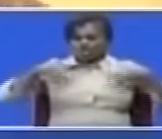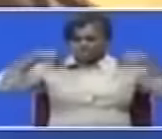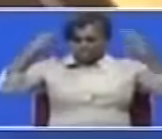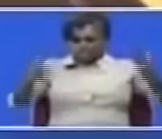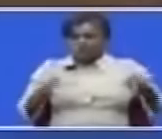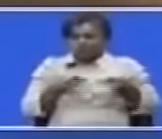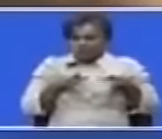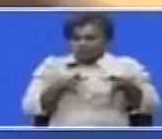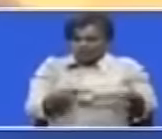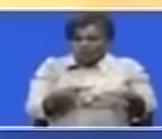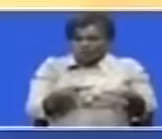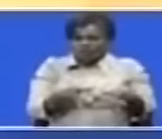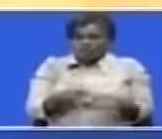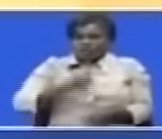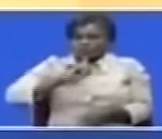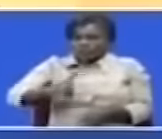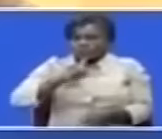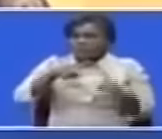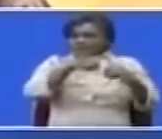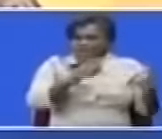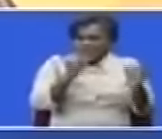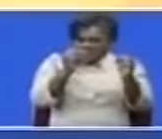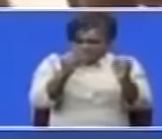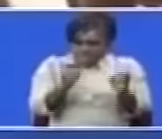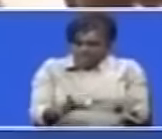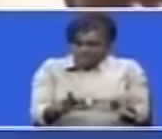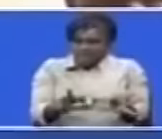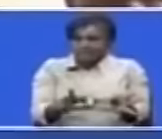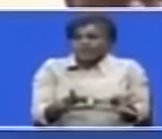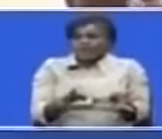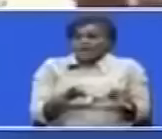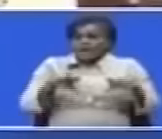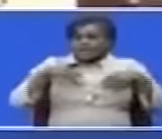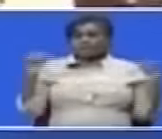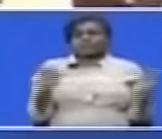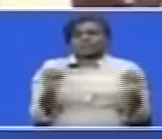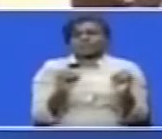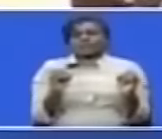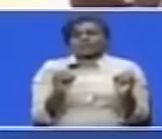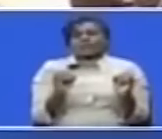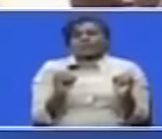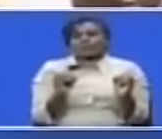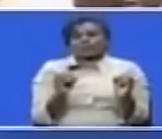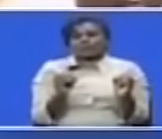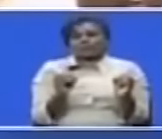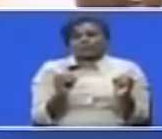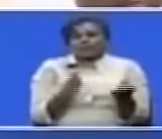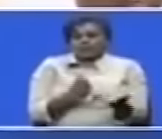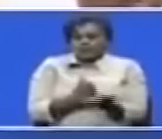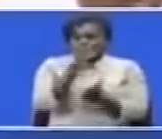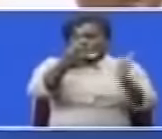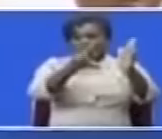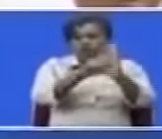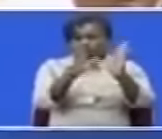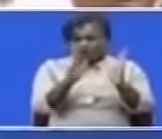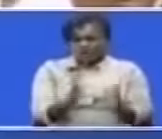kwa lazima na kumtishia kumuua iwapo hatosalimu amri na kutii matakwa yake. Kupitia wakili